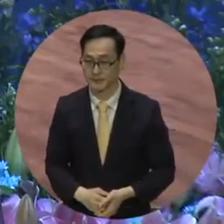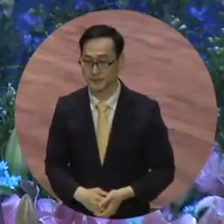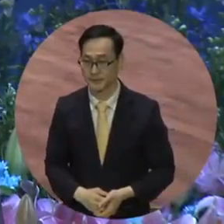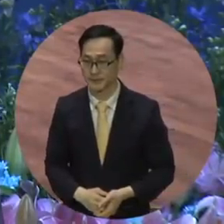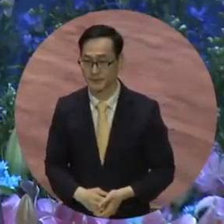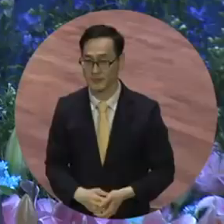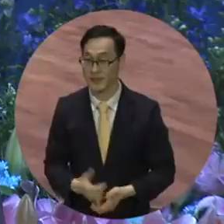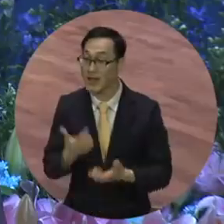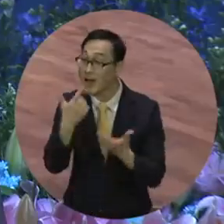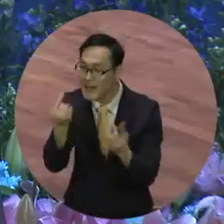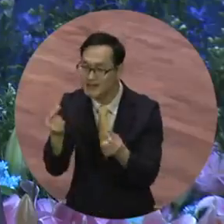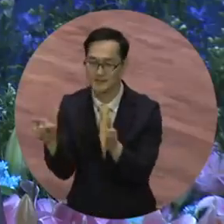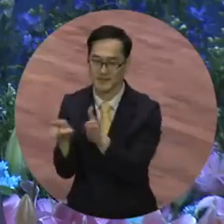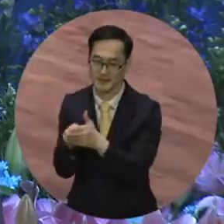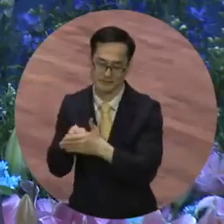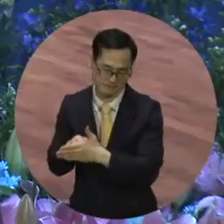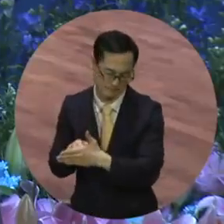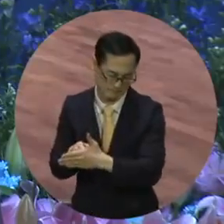아멘.